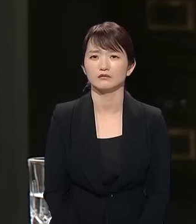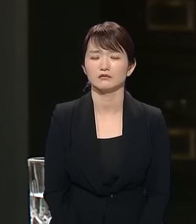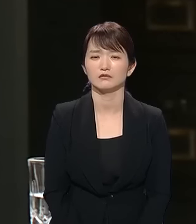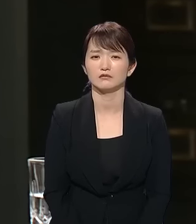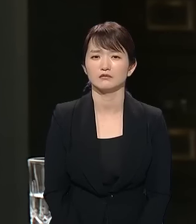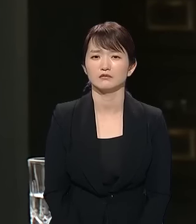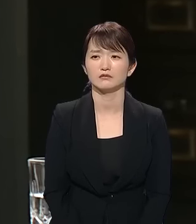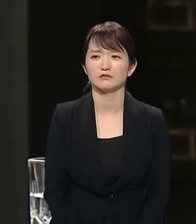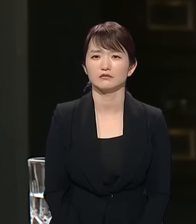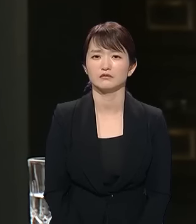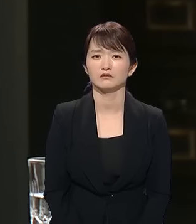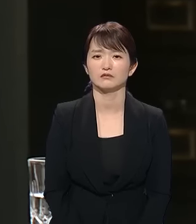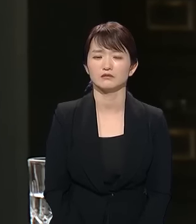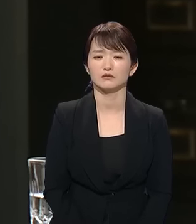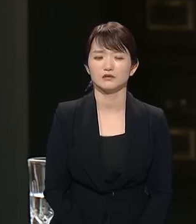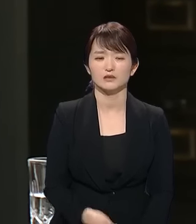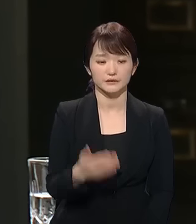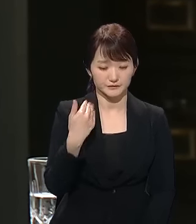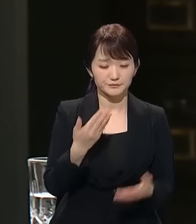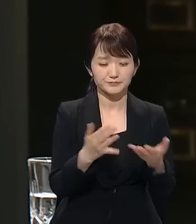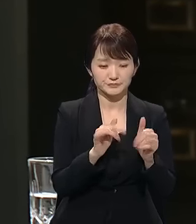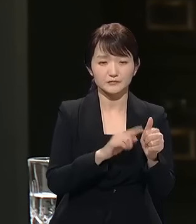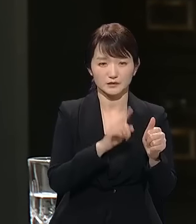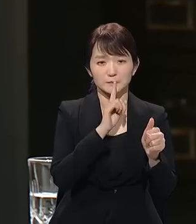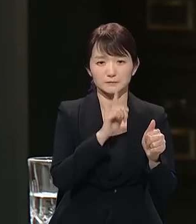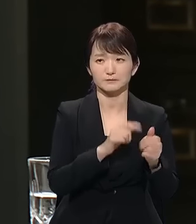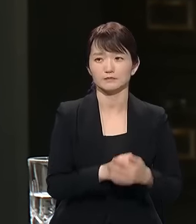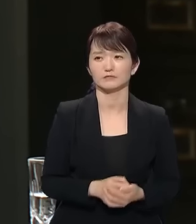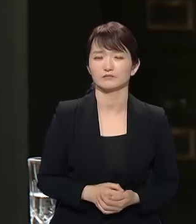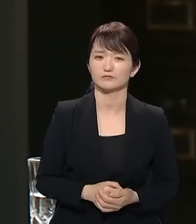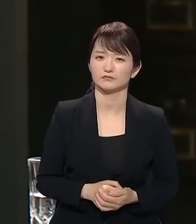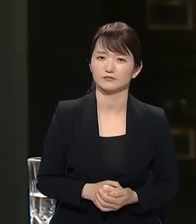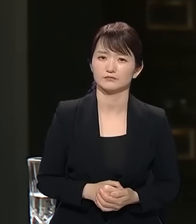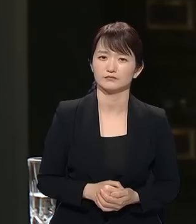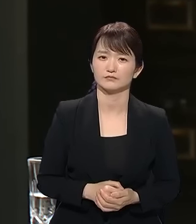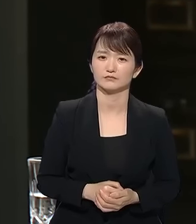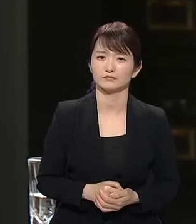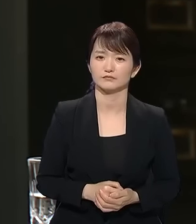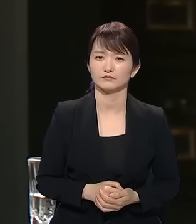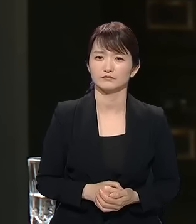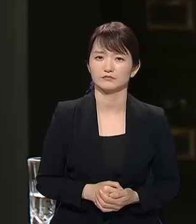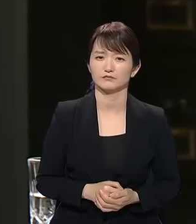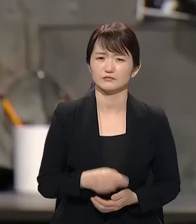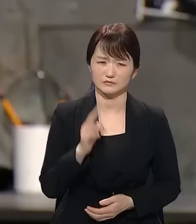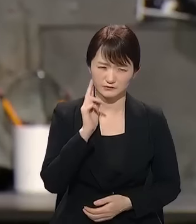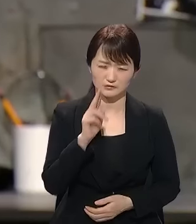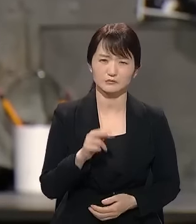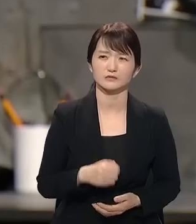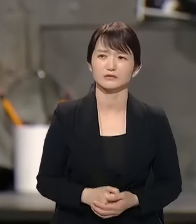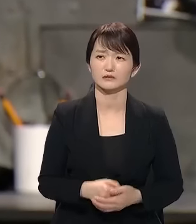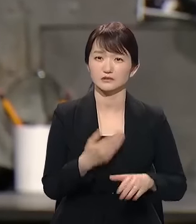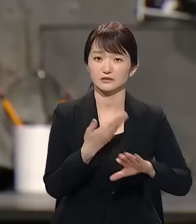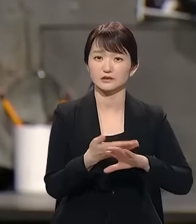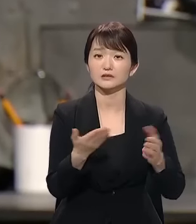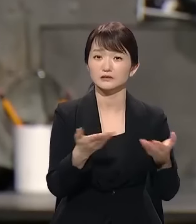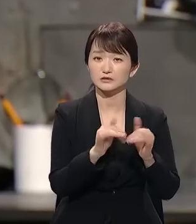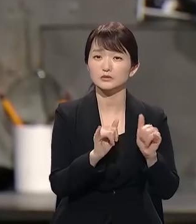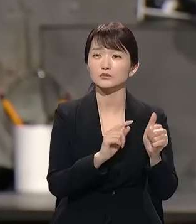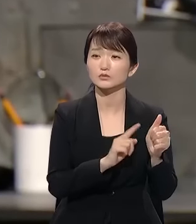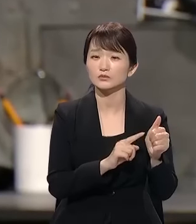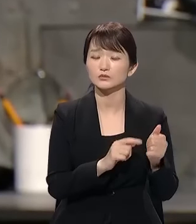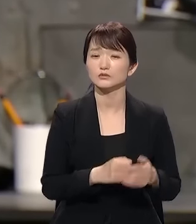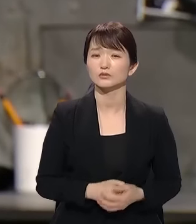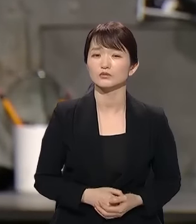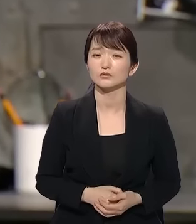일단 주장입니다 양 변호사님. 네, 주장인데... 하지만 이건 좀 글쎄요. 예. 많이 과해 보입니다. 그리고 다른 직원 같은 경우에도